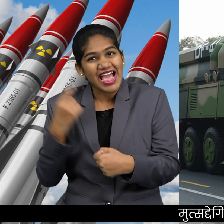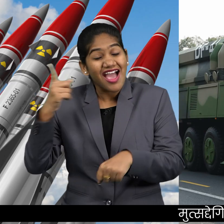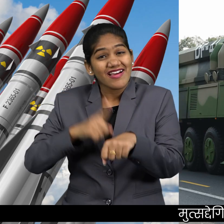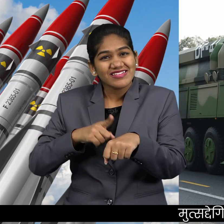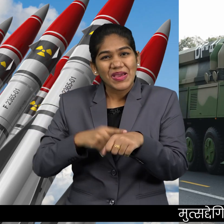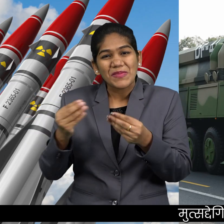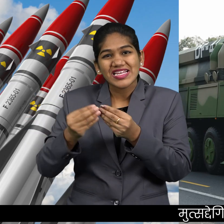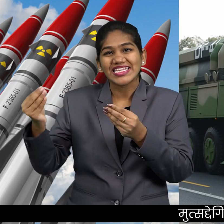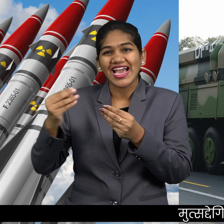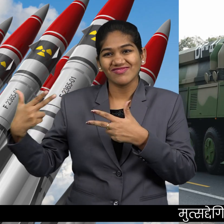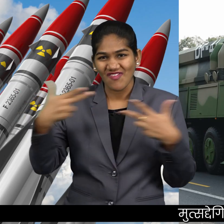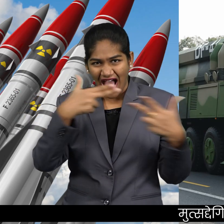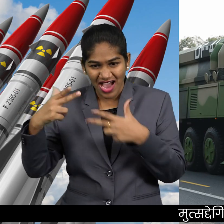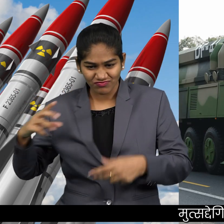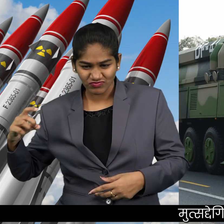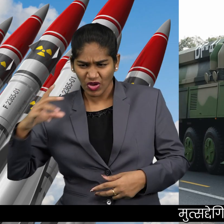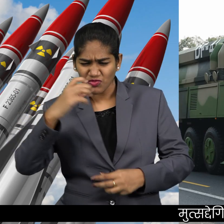मुत्सद्देगिरीद्वारे नजीकच्या